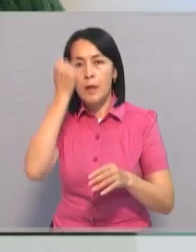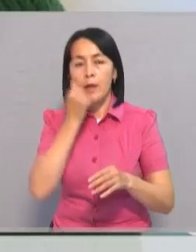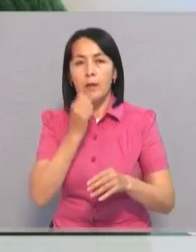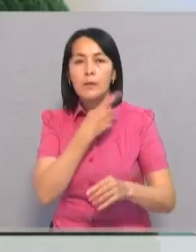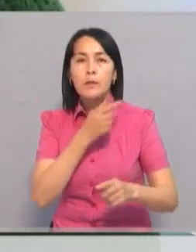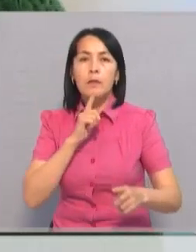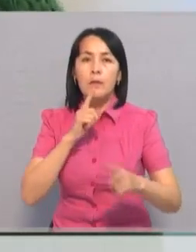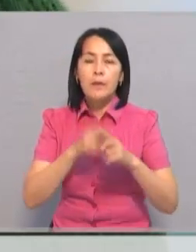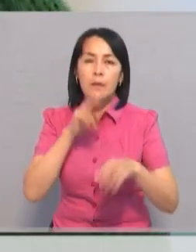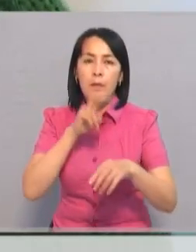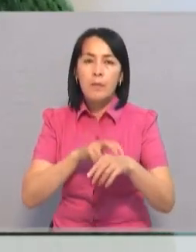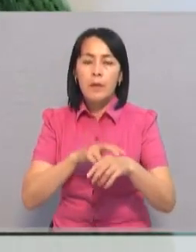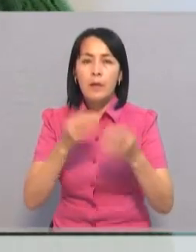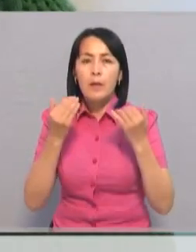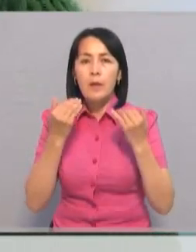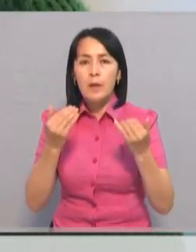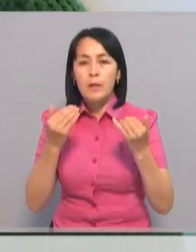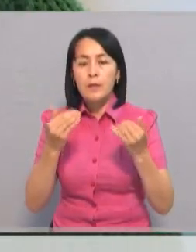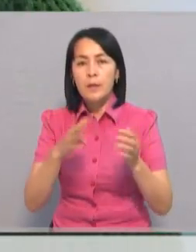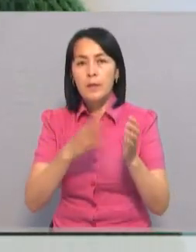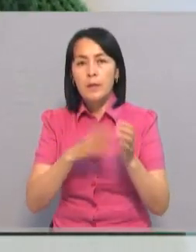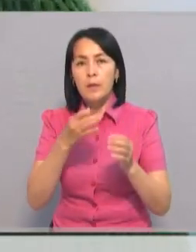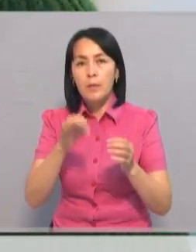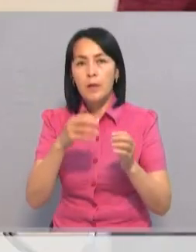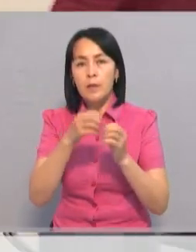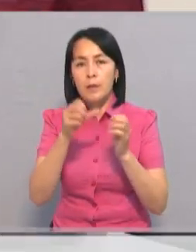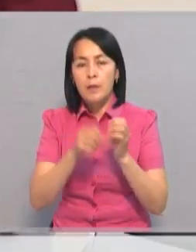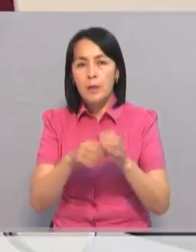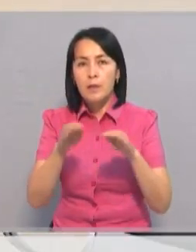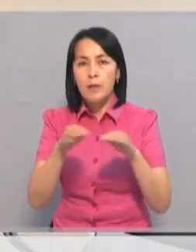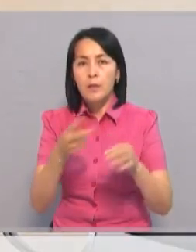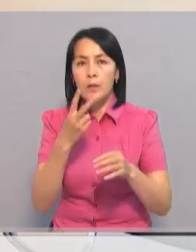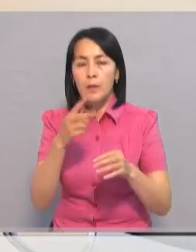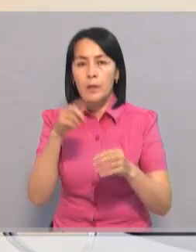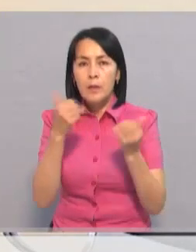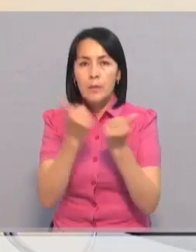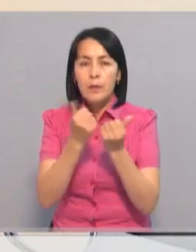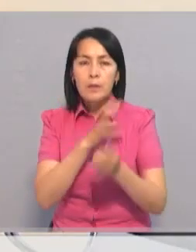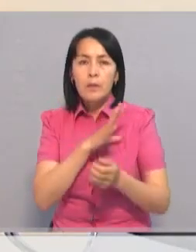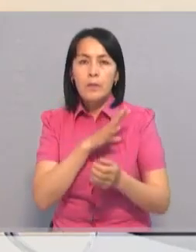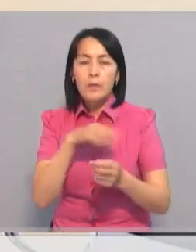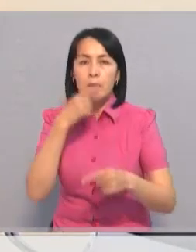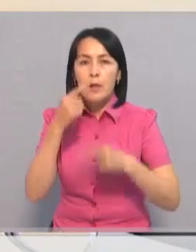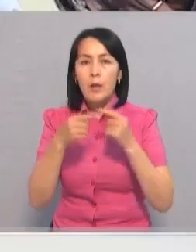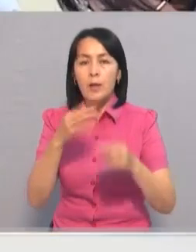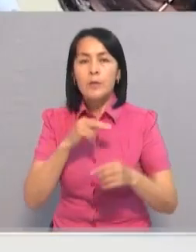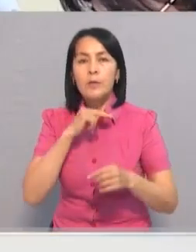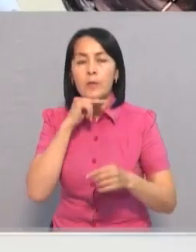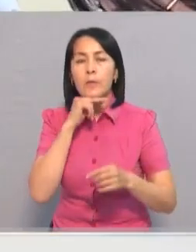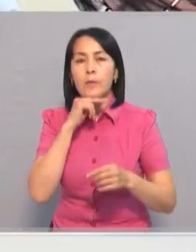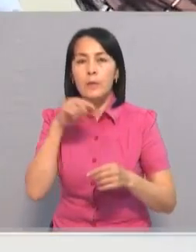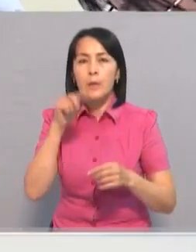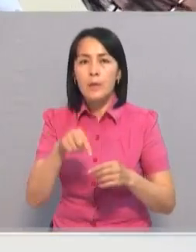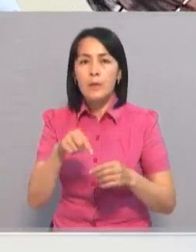врачам городского перинатального центра. Здесь 9 мая родились 16 детей, двое из них – близнецы. Врачи говорят, что особое внимание